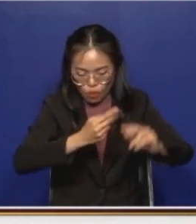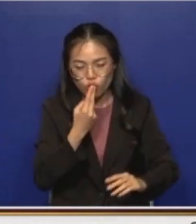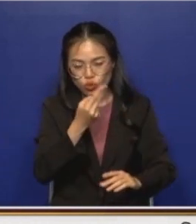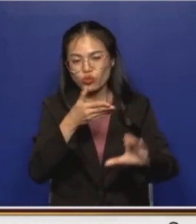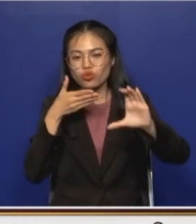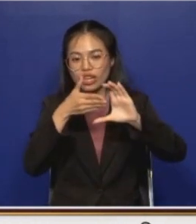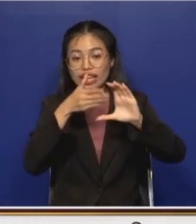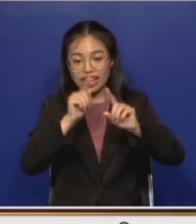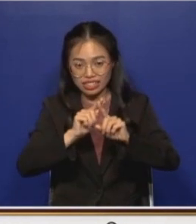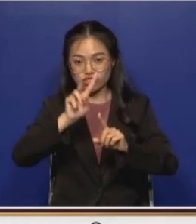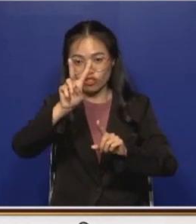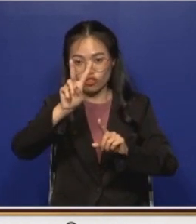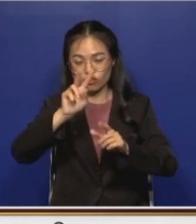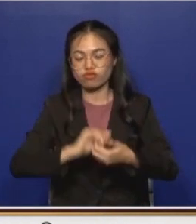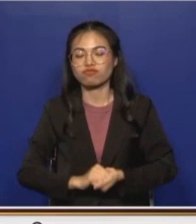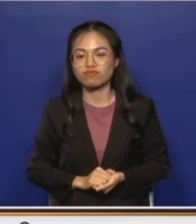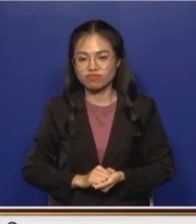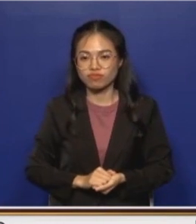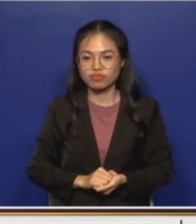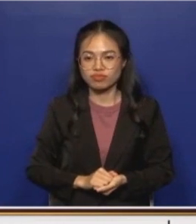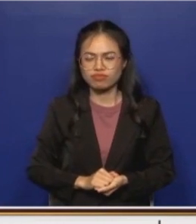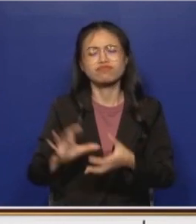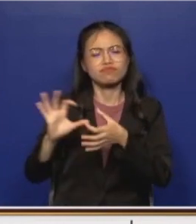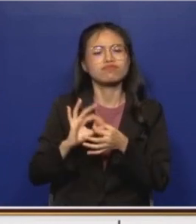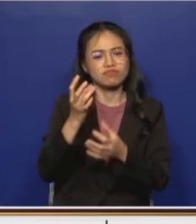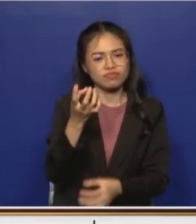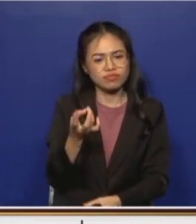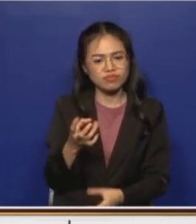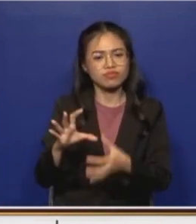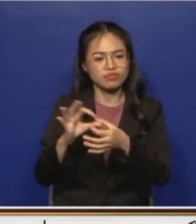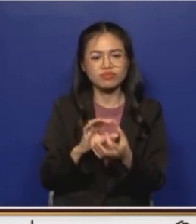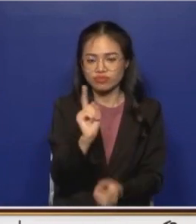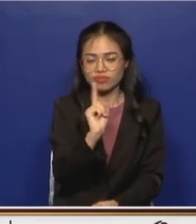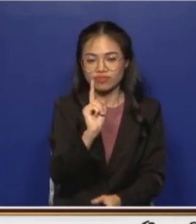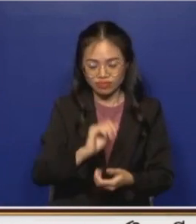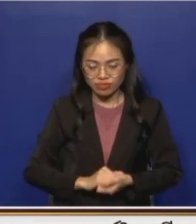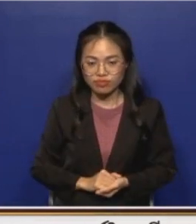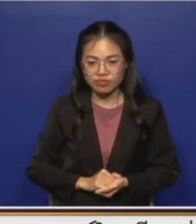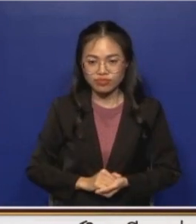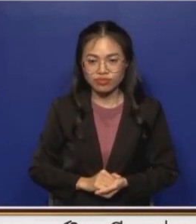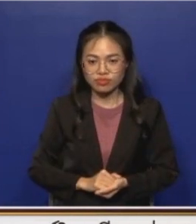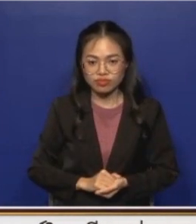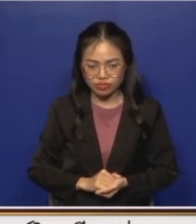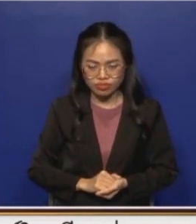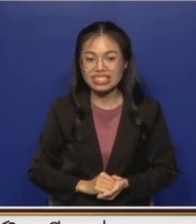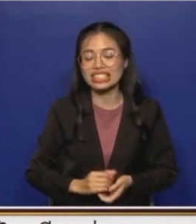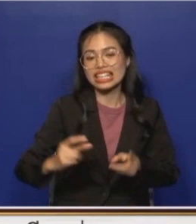ครับเรื่องนี้นะฮะมันไปเกี่ยวอะไรเกี่ยวข้องกันดังต่อไปนี้ครับวาทกรรมแห่